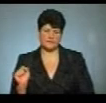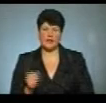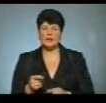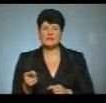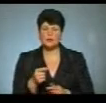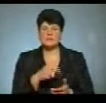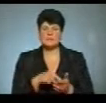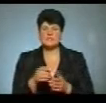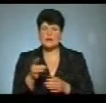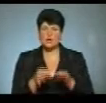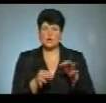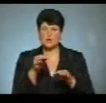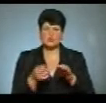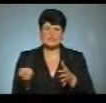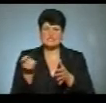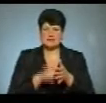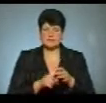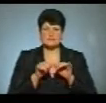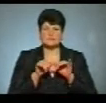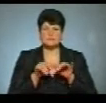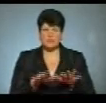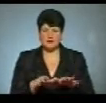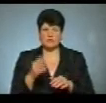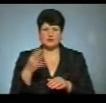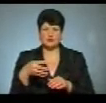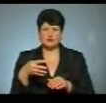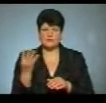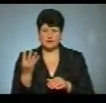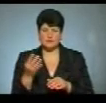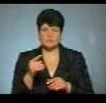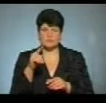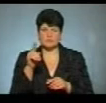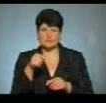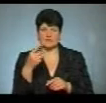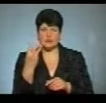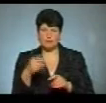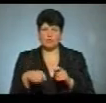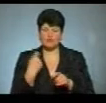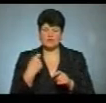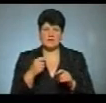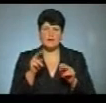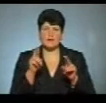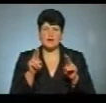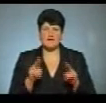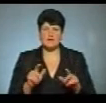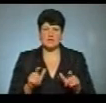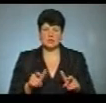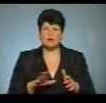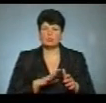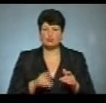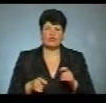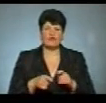Тернопільський міськрайонний суд закрив провадження за статтею 44 з позначкою 3 «Порушення правил карантину», яке було відкрите